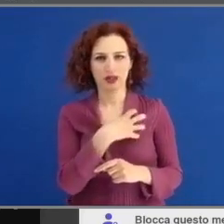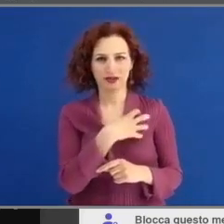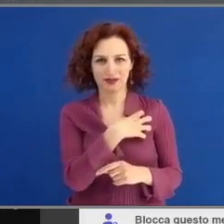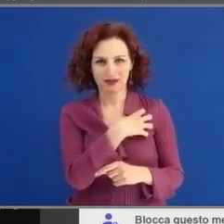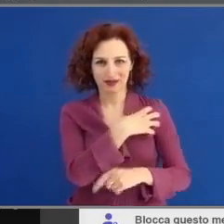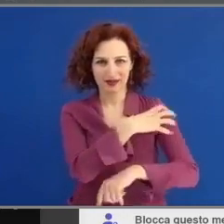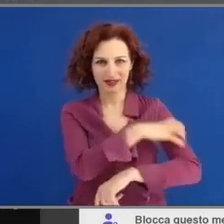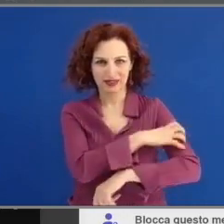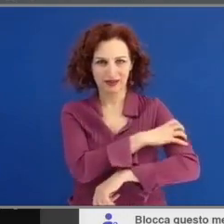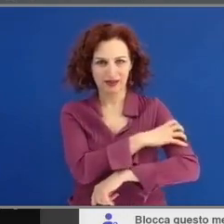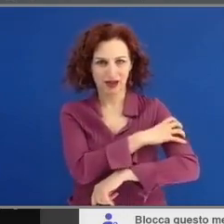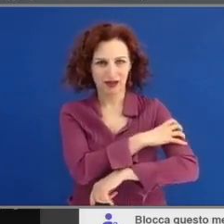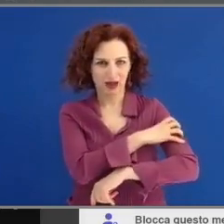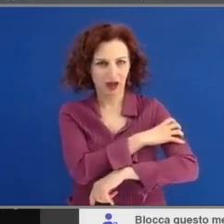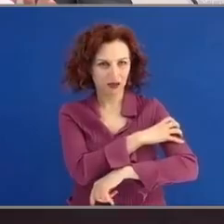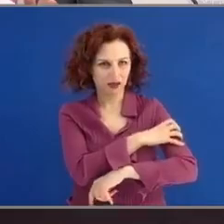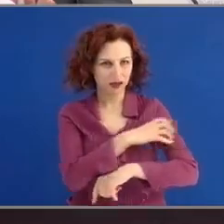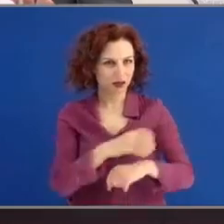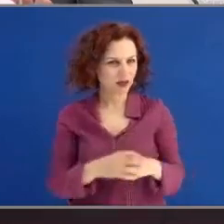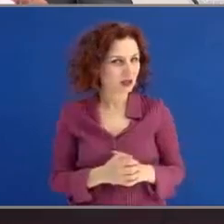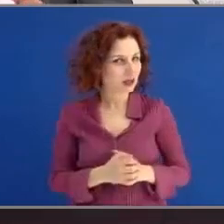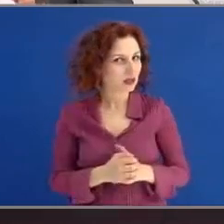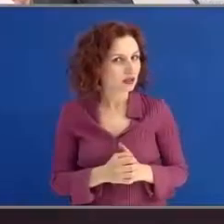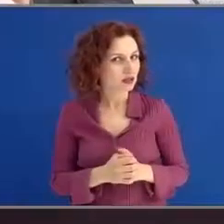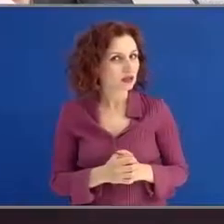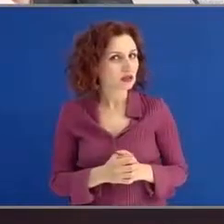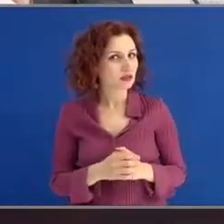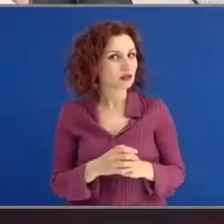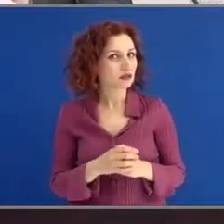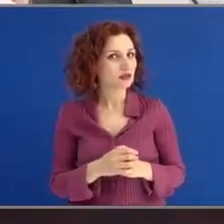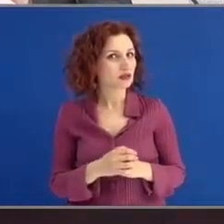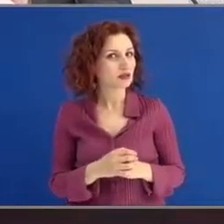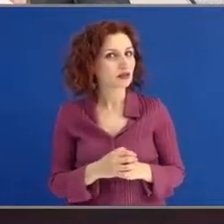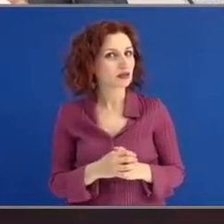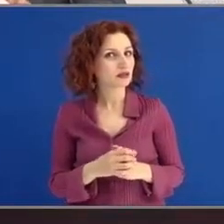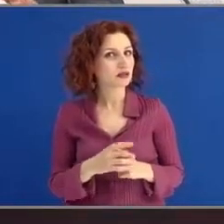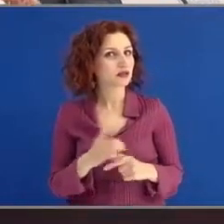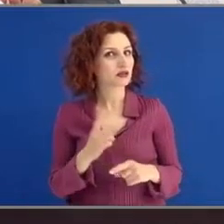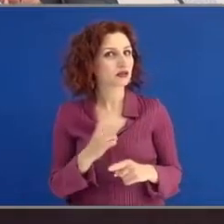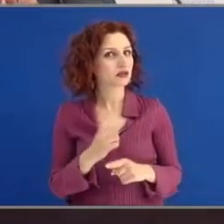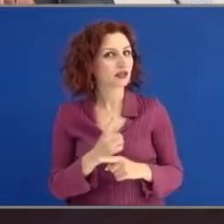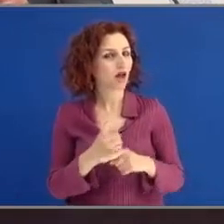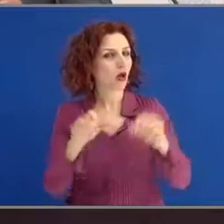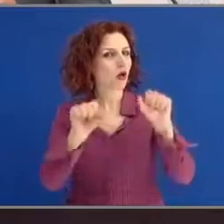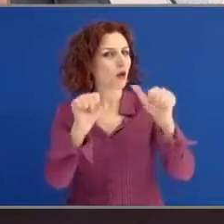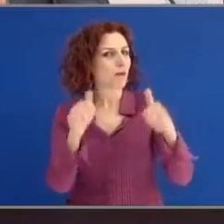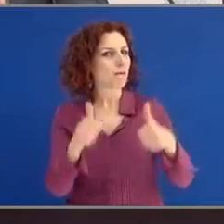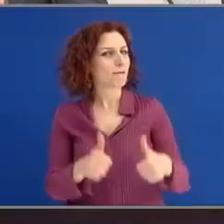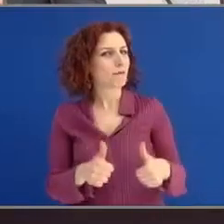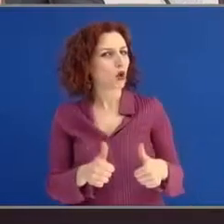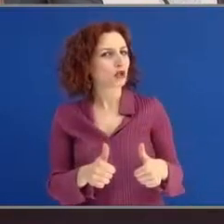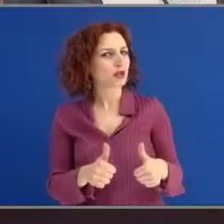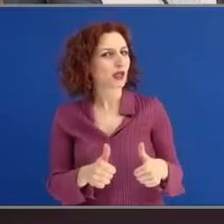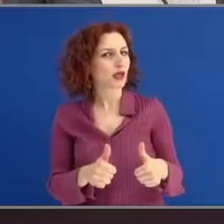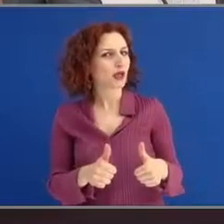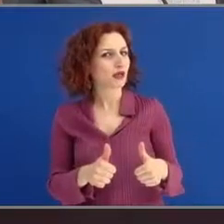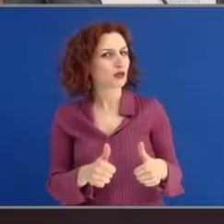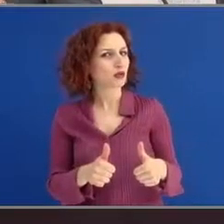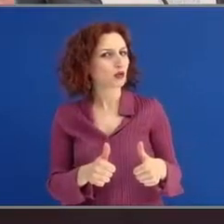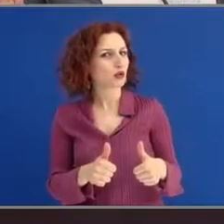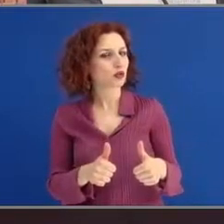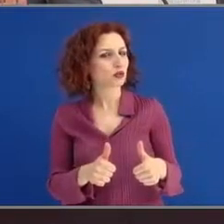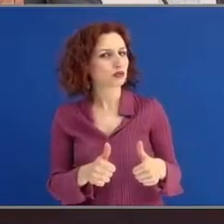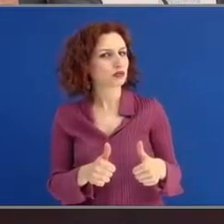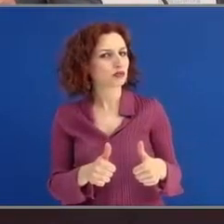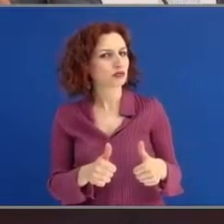nuove accreditate sono un modello da superare, e con un modello invece di